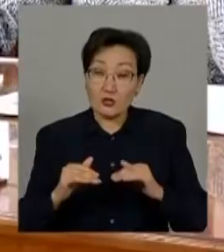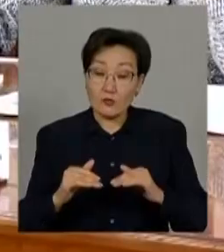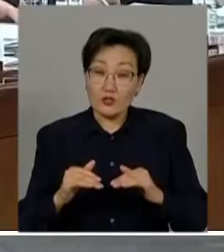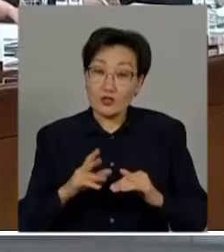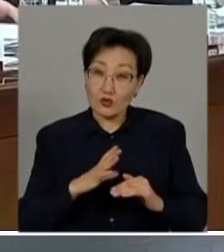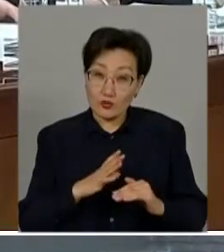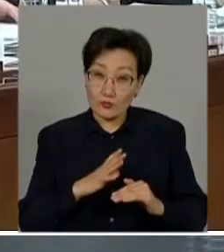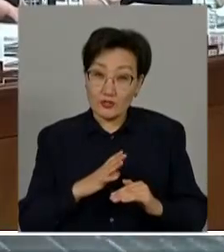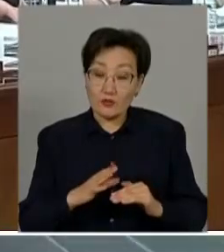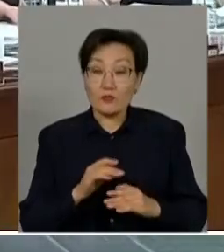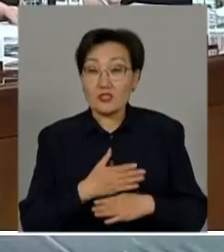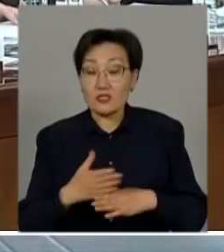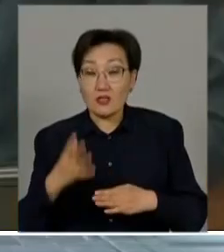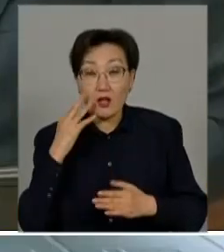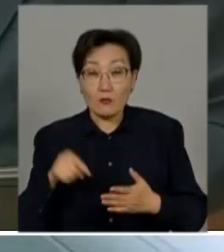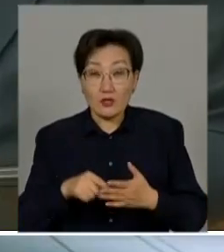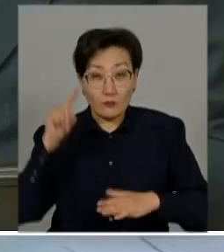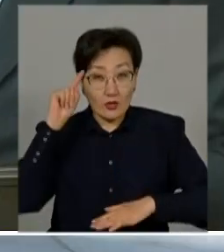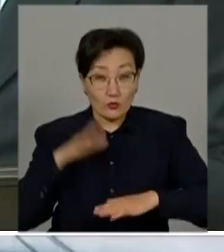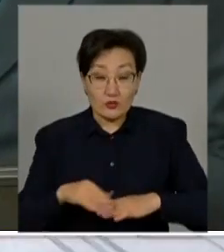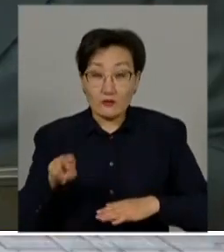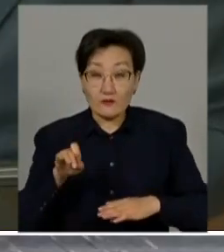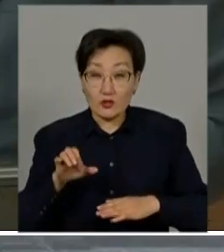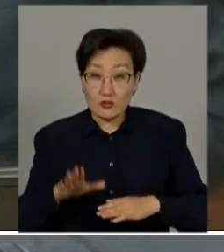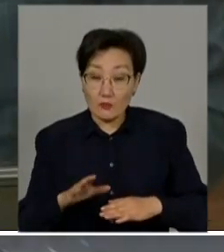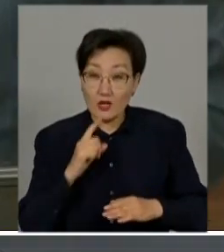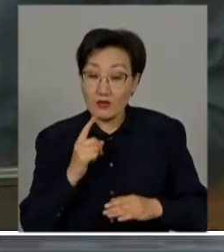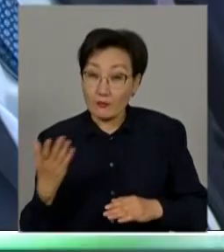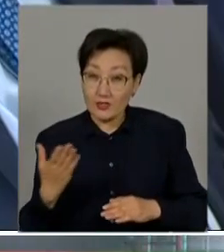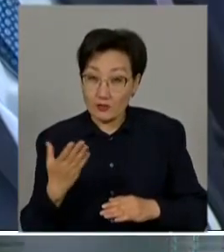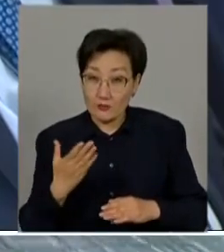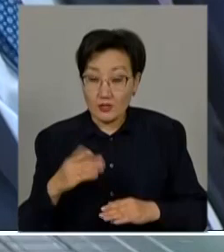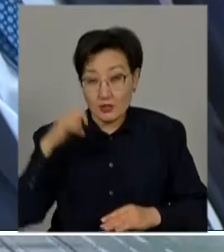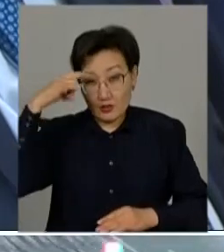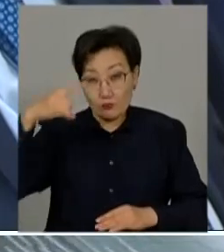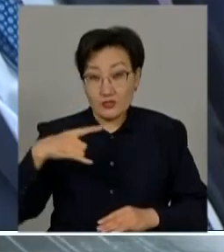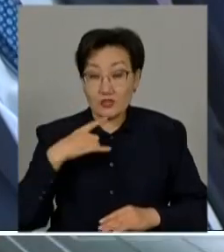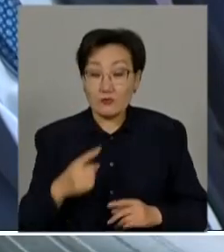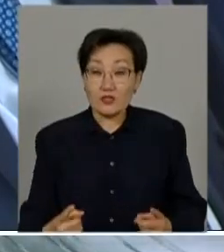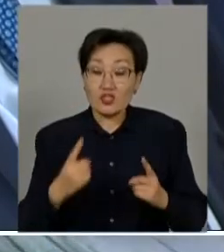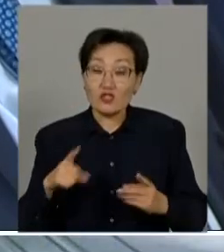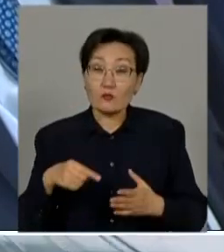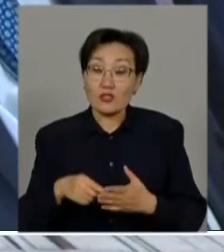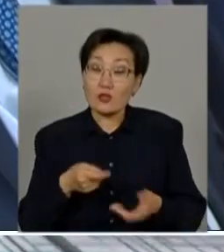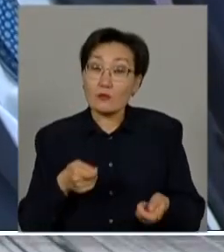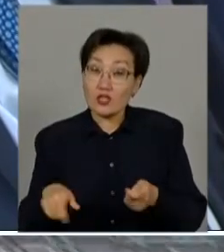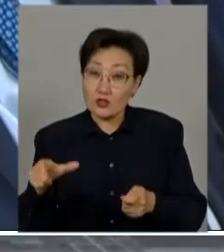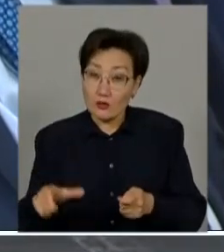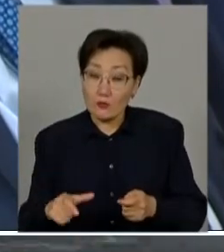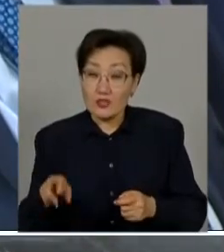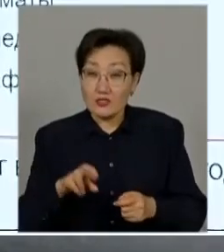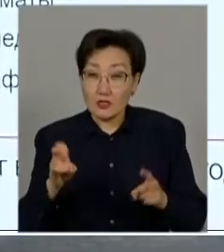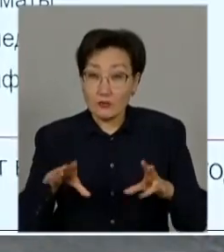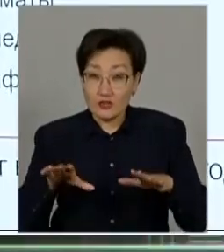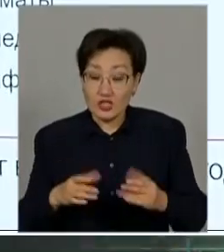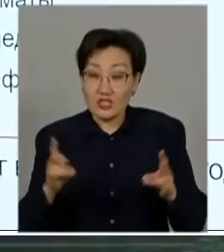ұлғайтылды. Ізін ала Алматы қаласының әкімі Ерболат Досаев баяндама жасады. Қазақстандағы ең ірі мегаполис басшысы қаңтар